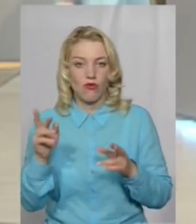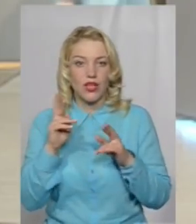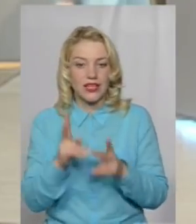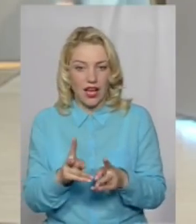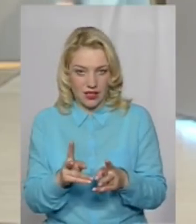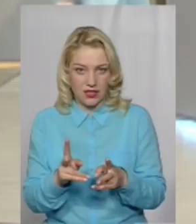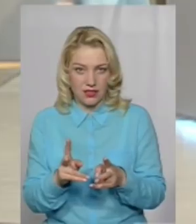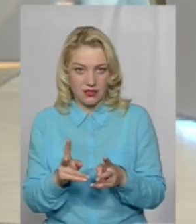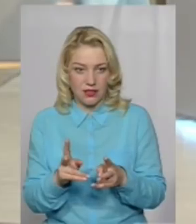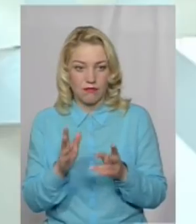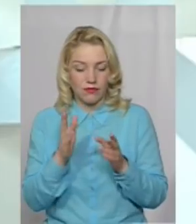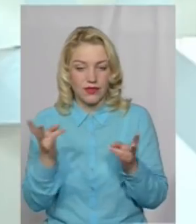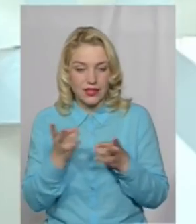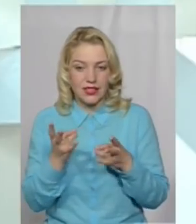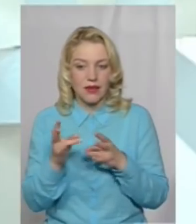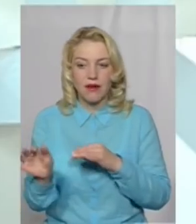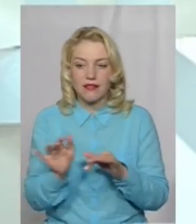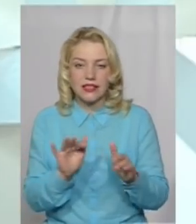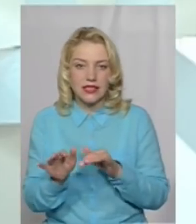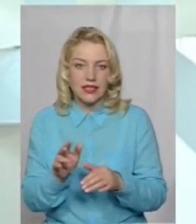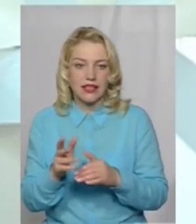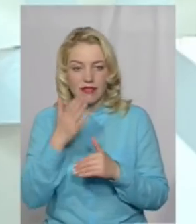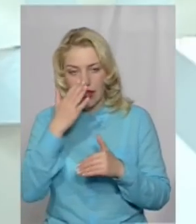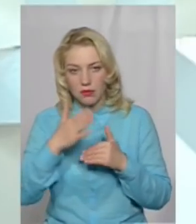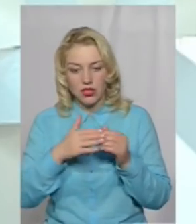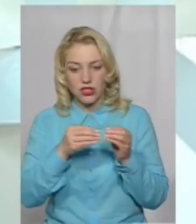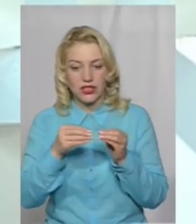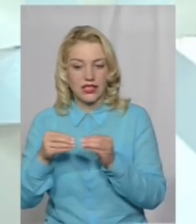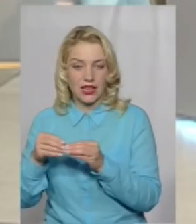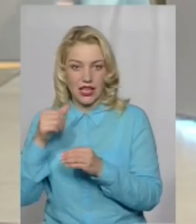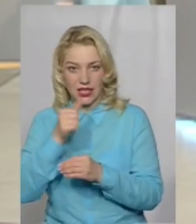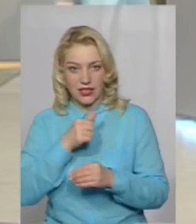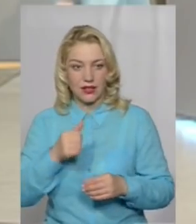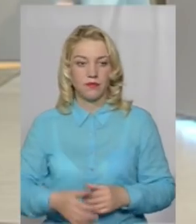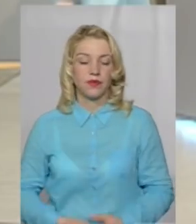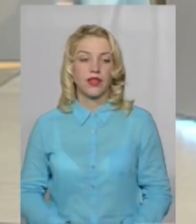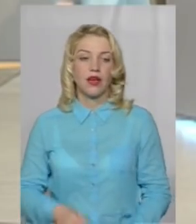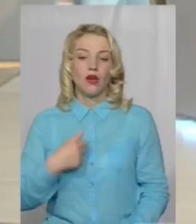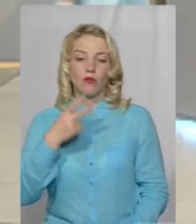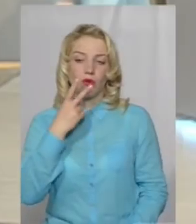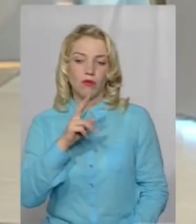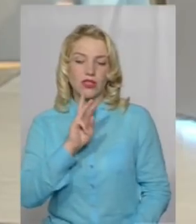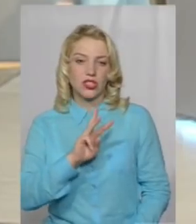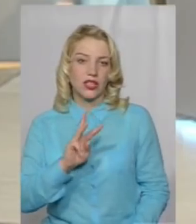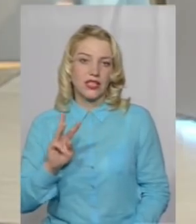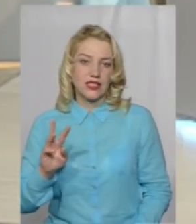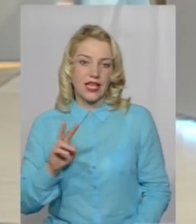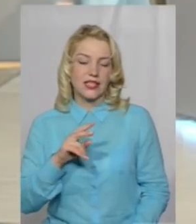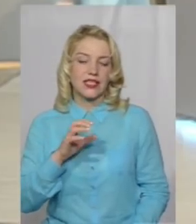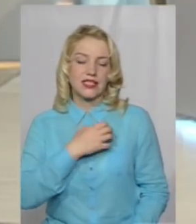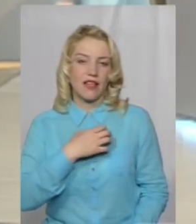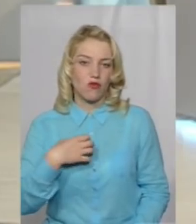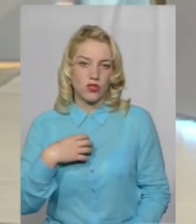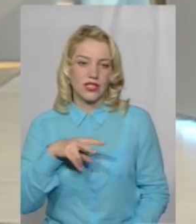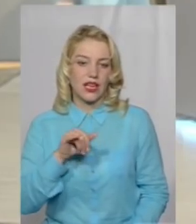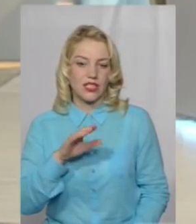нам діяти у найближчі десятиліття. А от побачила на сайті Славутського лісового господарства, що на